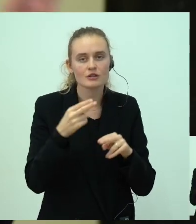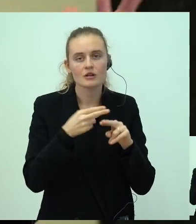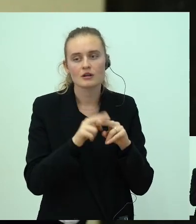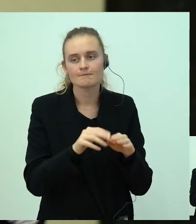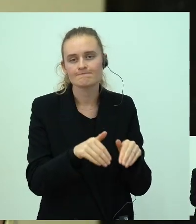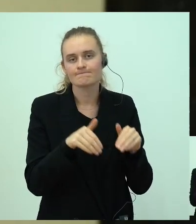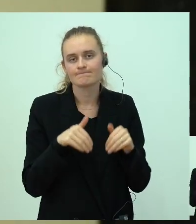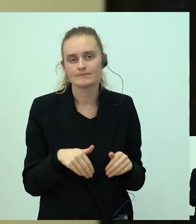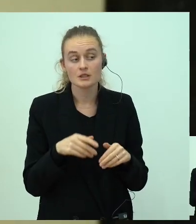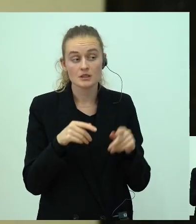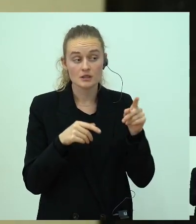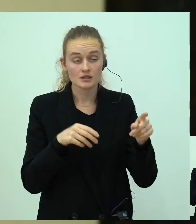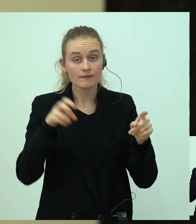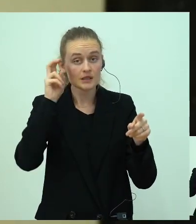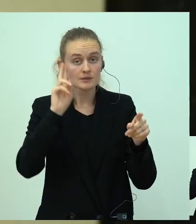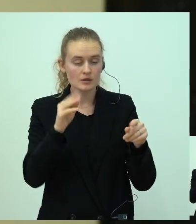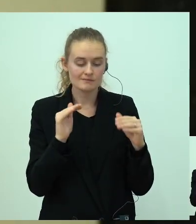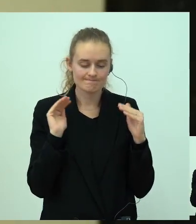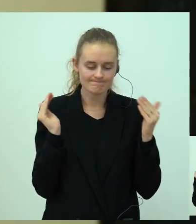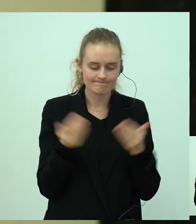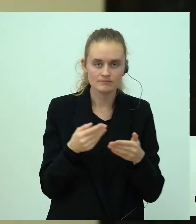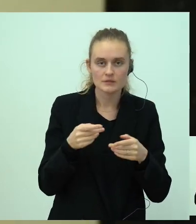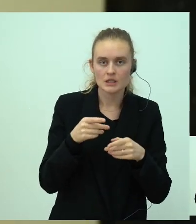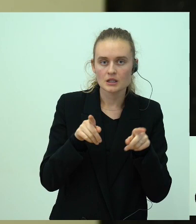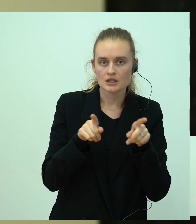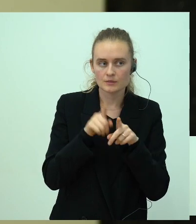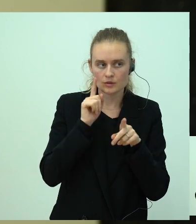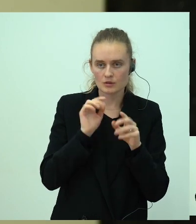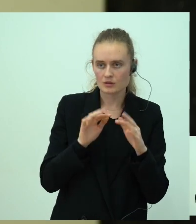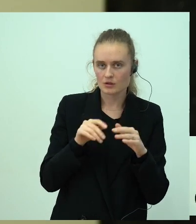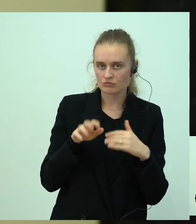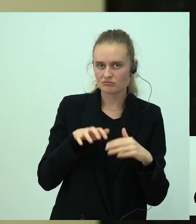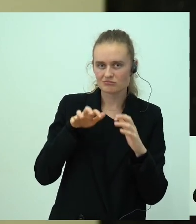ateina tie autokratai ir tiesiog bando jūs okupuoti.